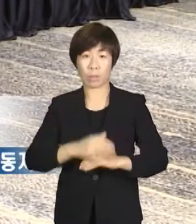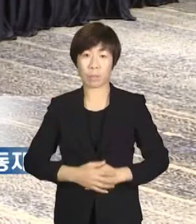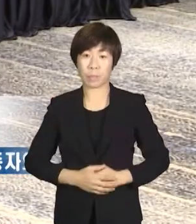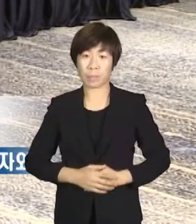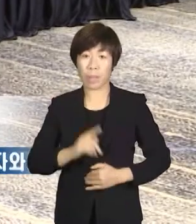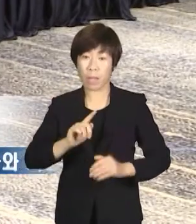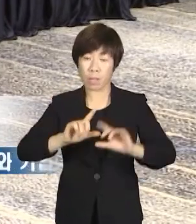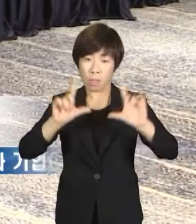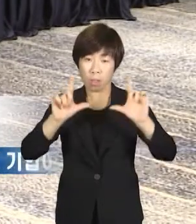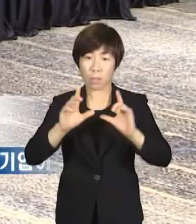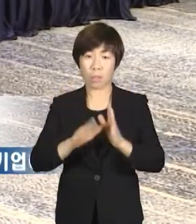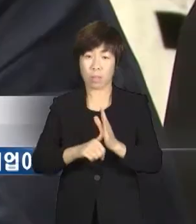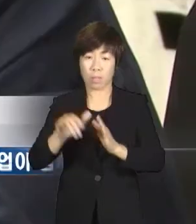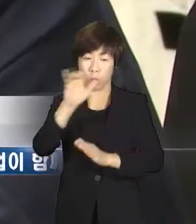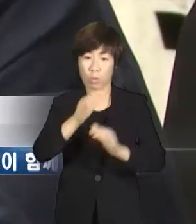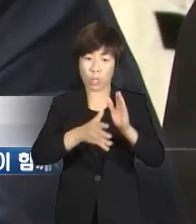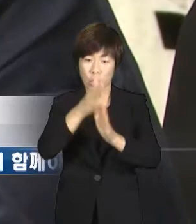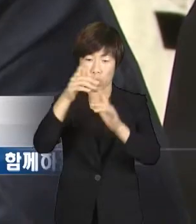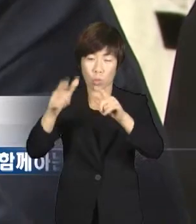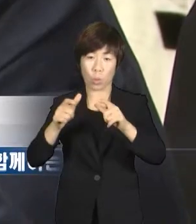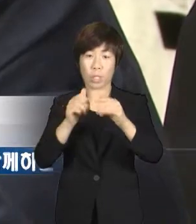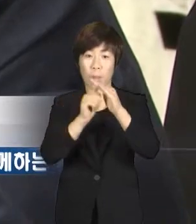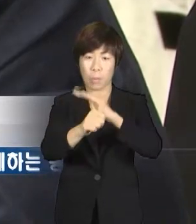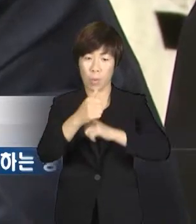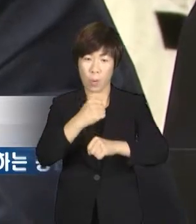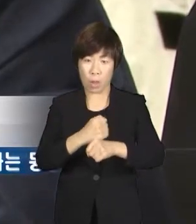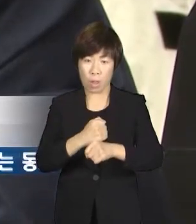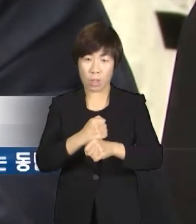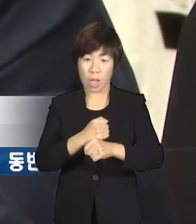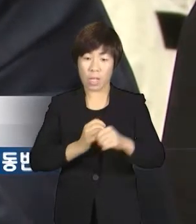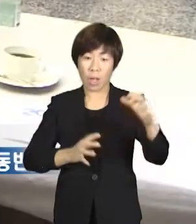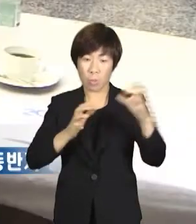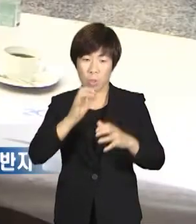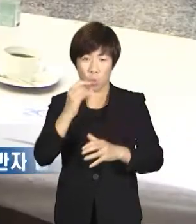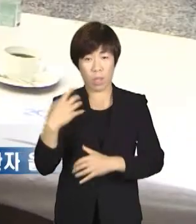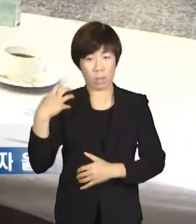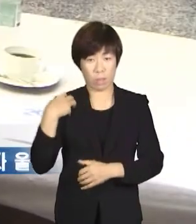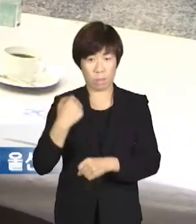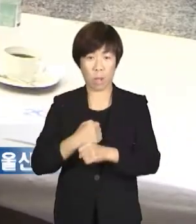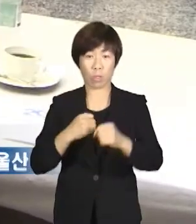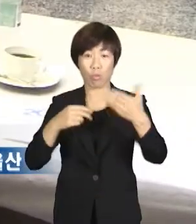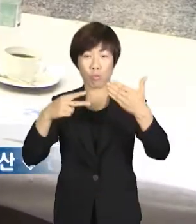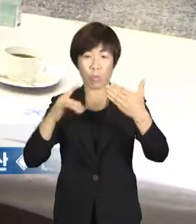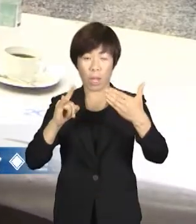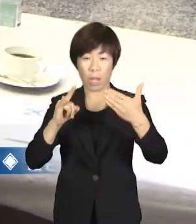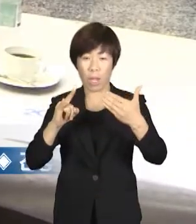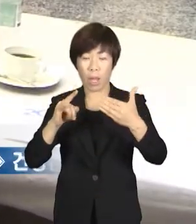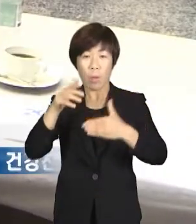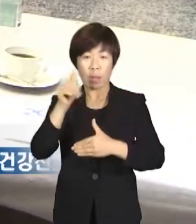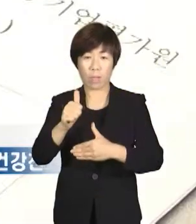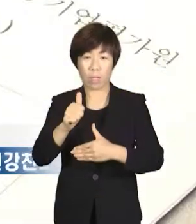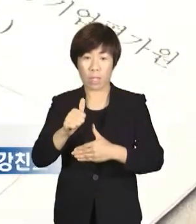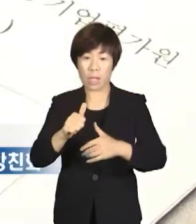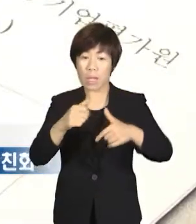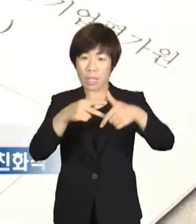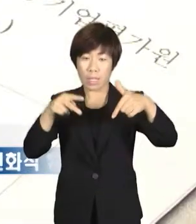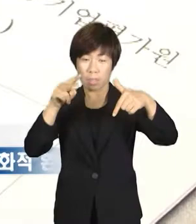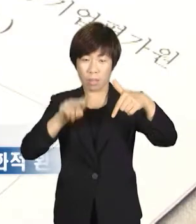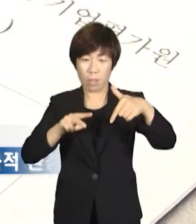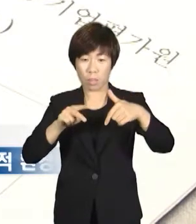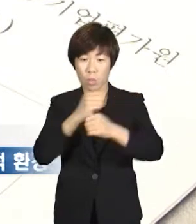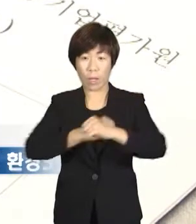또한 이날 회의에서는 전국시도를 대표해서 협의회를 이끌어나갈 제9대 협의회장으로 유정복